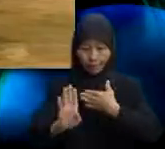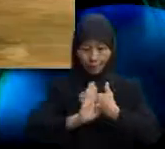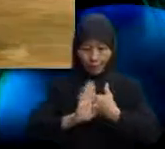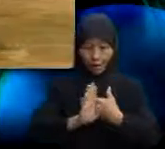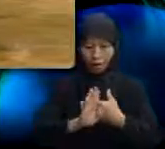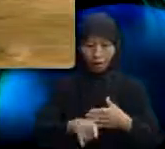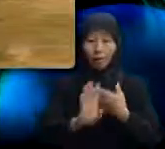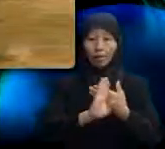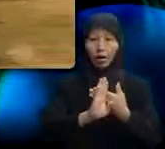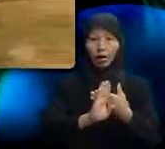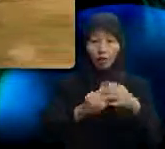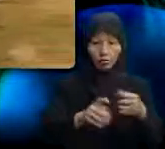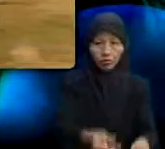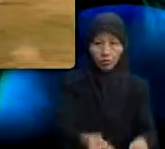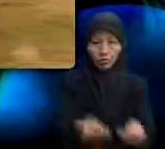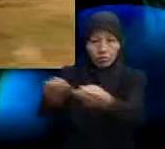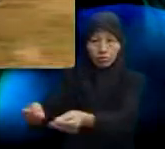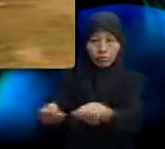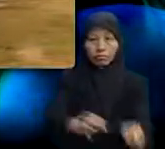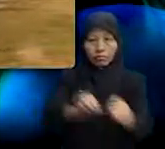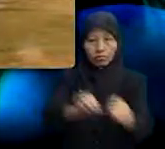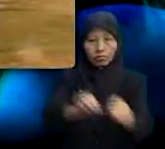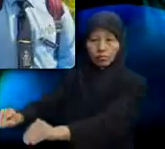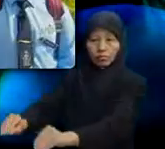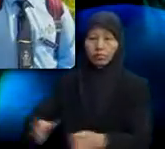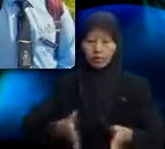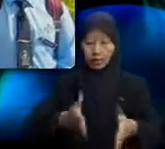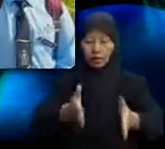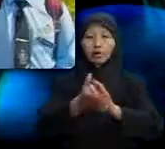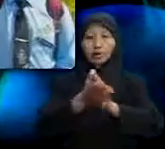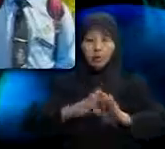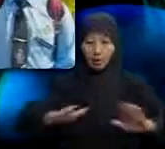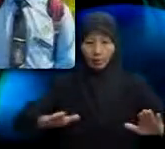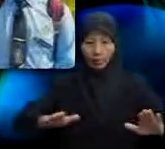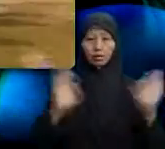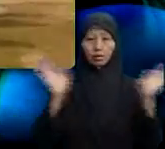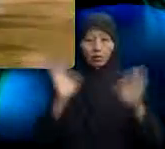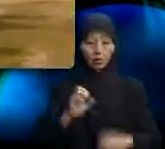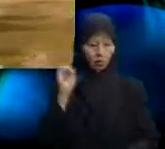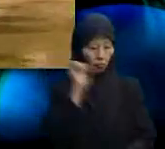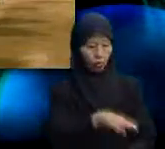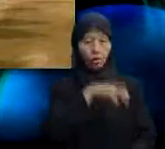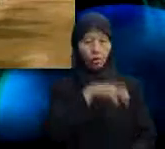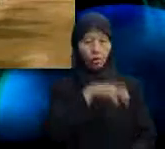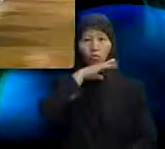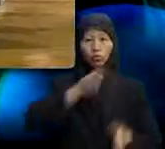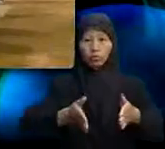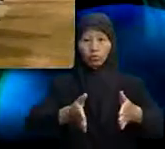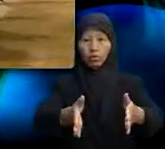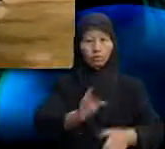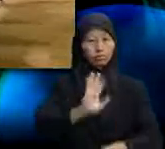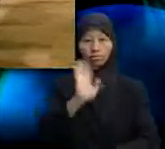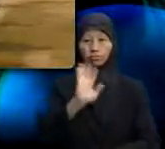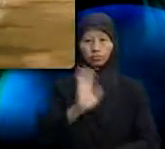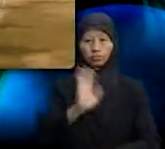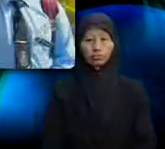raya, cuba alihkan supaya orang lain terus selamat. Sebaliknya, jangan sesekali membuang sesuatu benda ke jalan